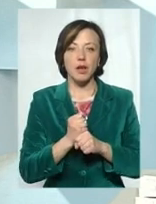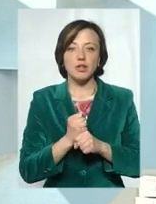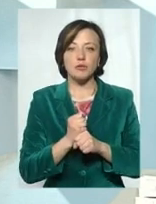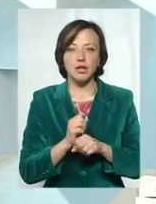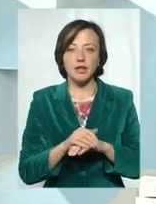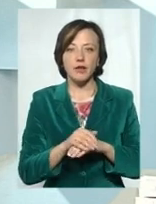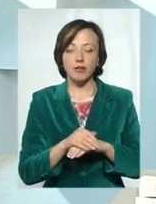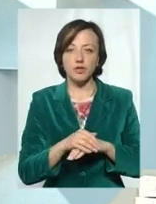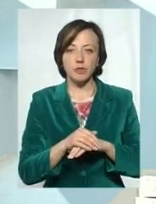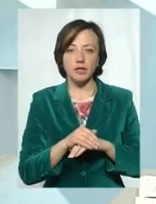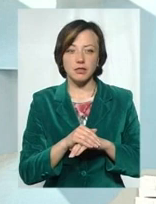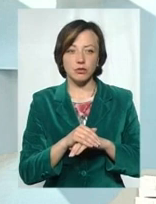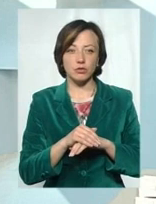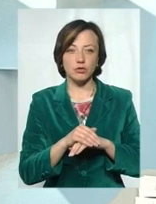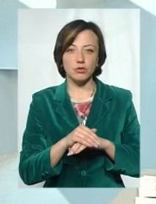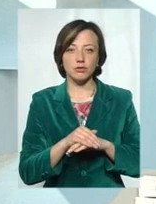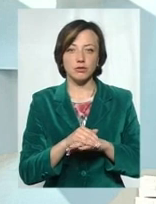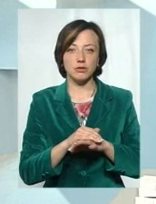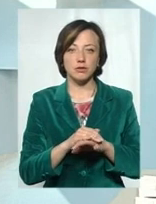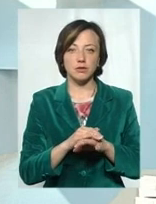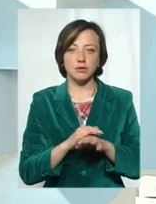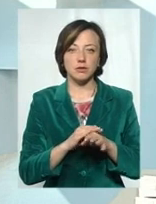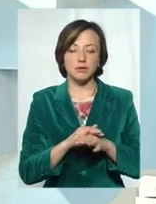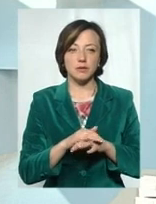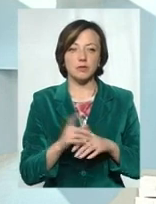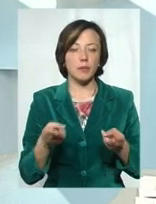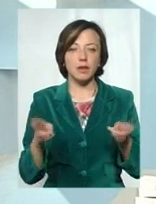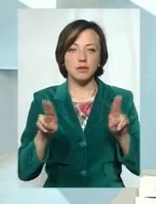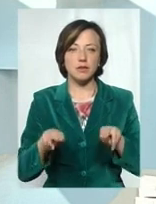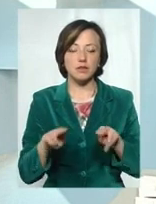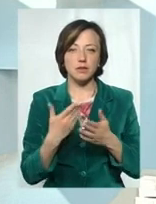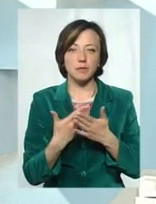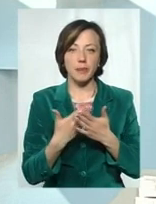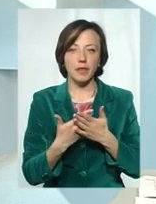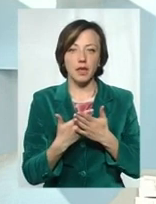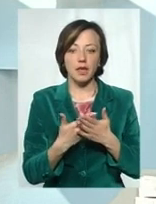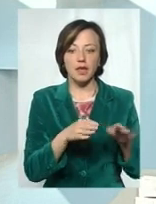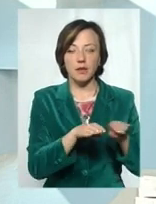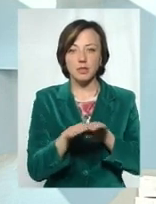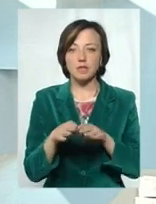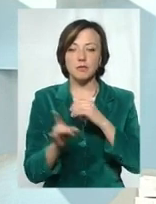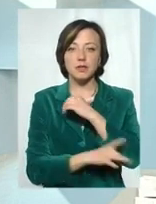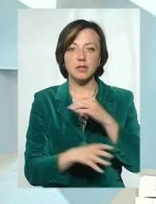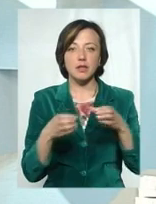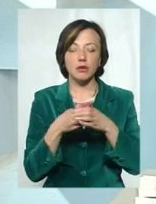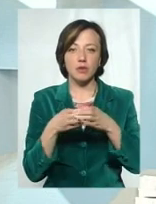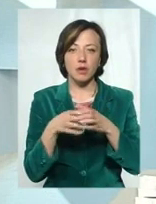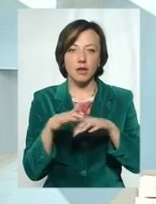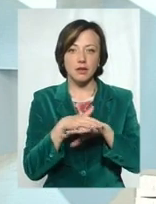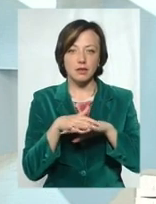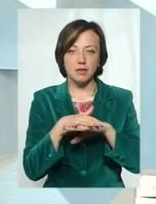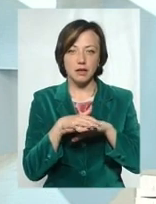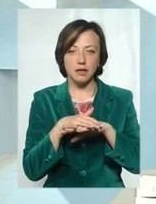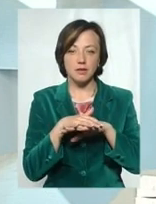Це потрібно всі нюанси врахувати, щоб не залишилося, скажімо, на межі бідності якась категорія населення.